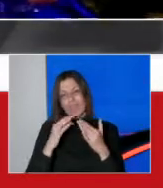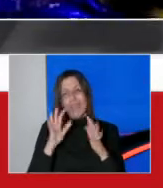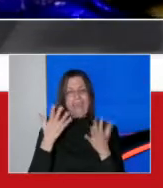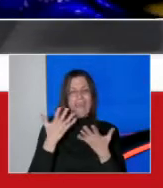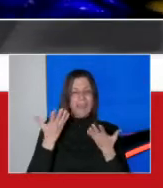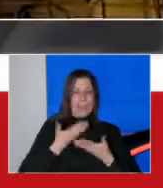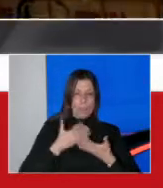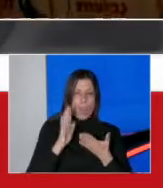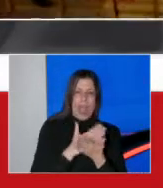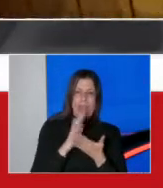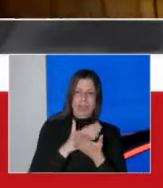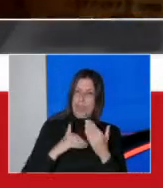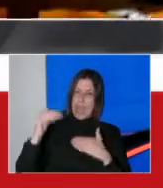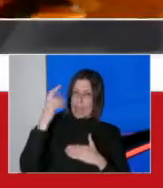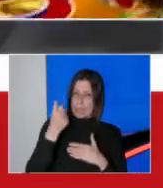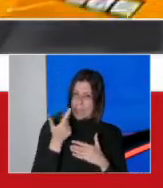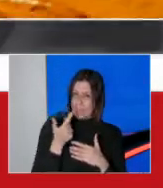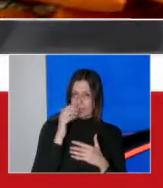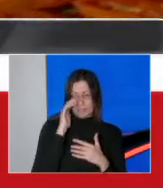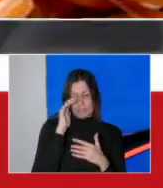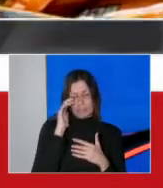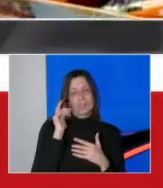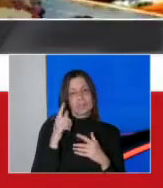התקבלו החלטות להעלות את המחירים פה, וגם באופן יותר רוחבי את